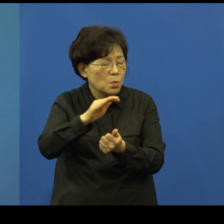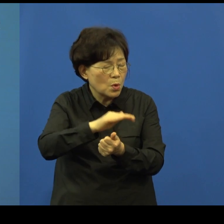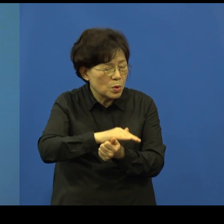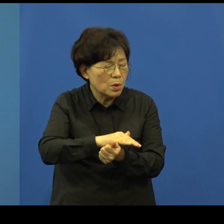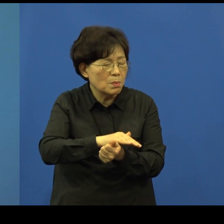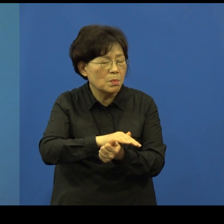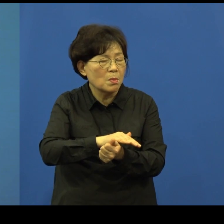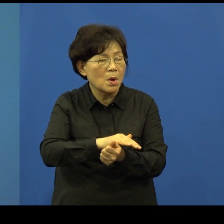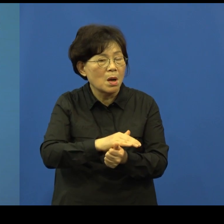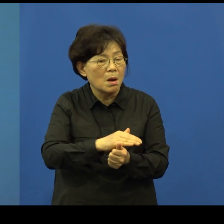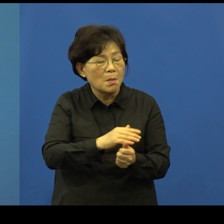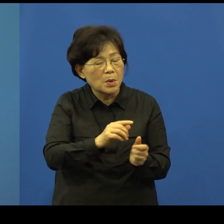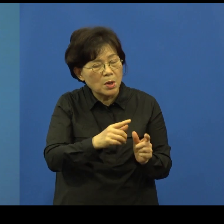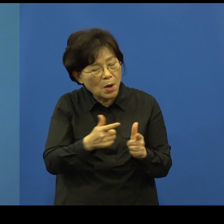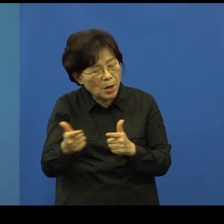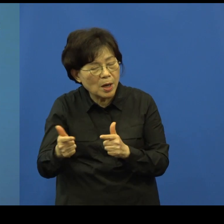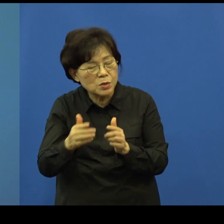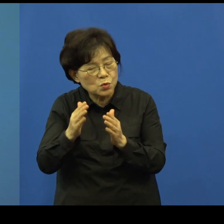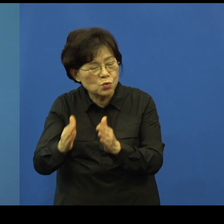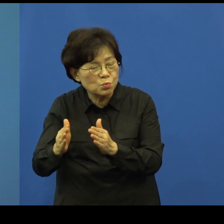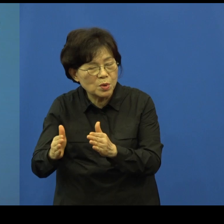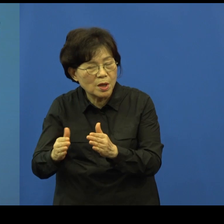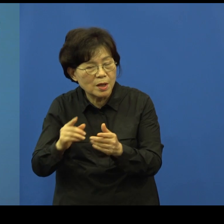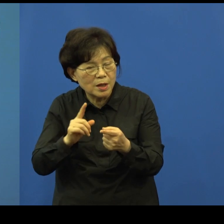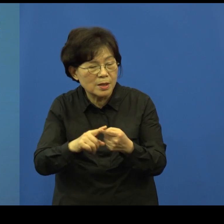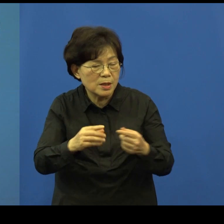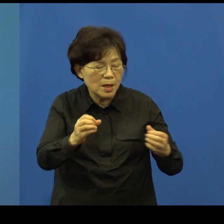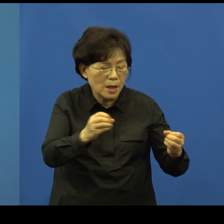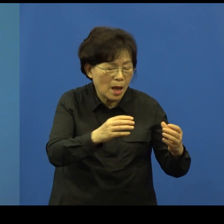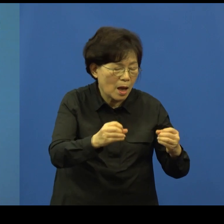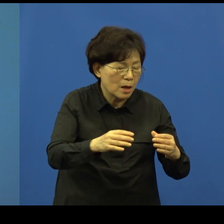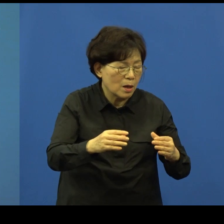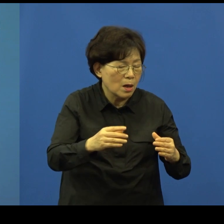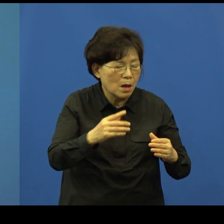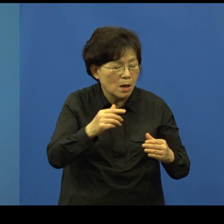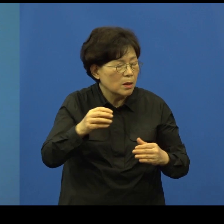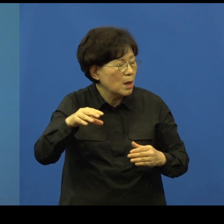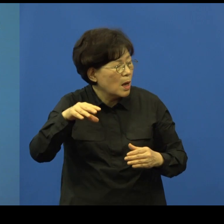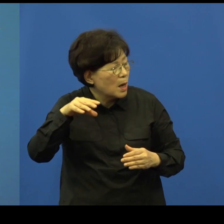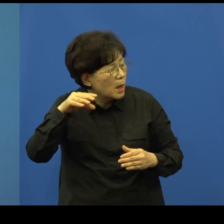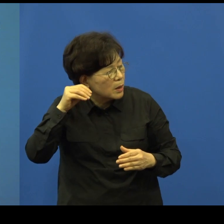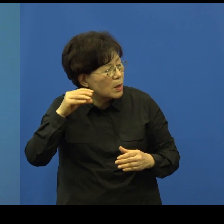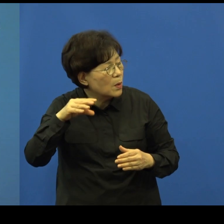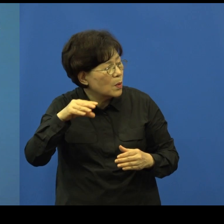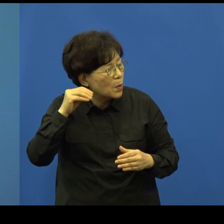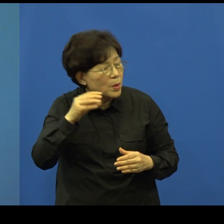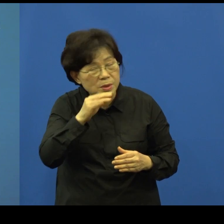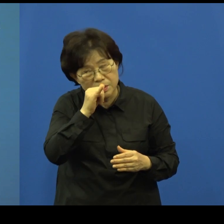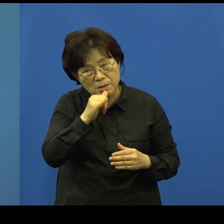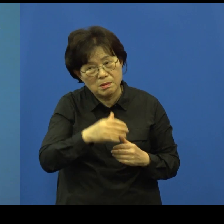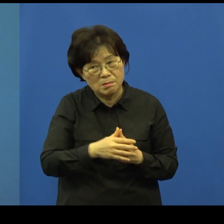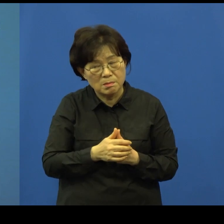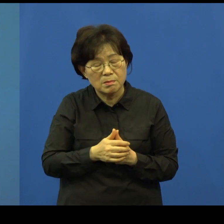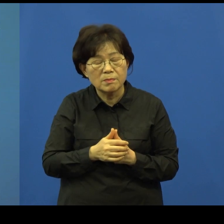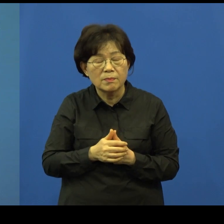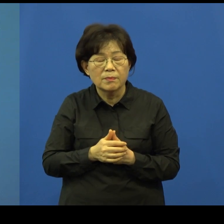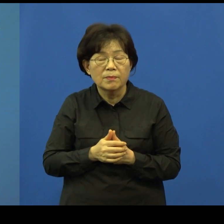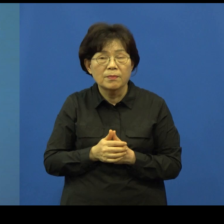되고 안 돌아가셨어요 아직. 다 듣고 계세요. 그 불효지 불효.